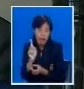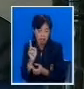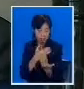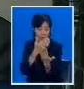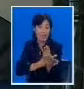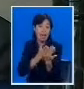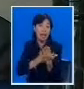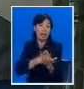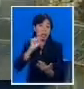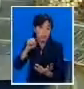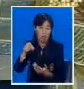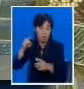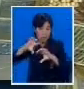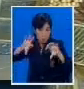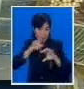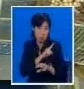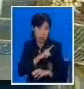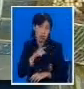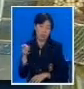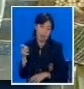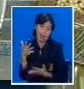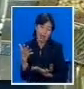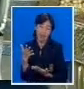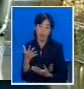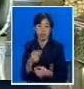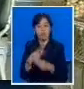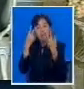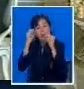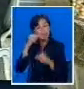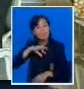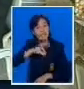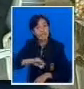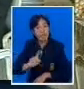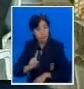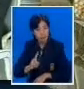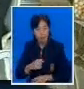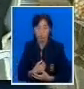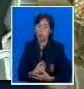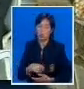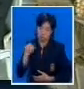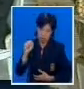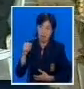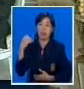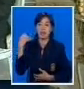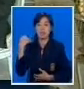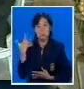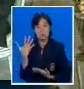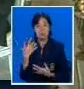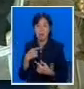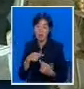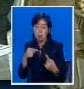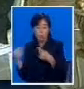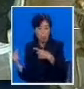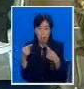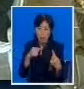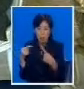คลังท่านนายกมองตรงนี้ยังไงครับ ปัญหานี้ก็เถียงกันมาทุกยุคทุกสมัย นะครับเราก็พยายามหา